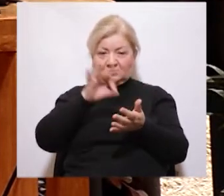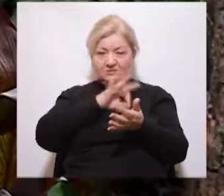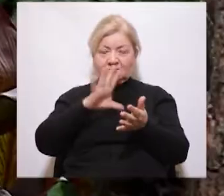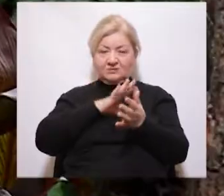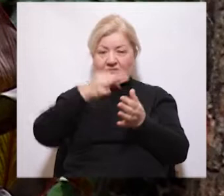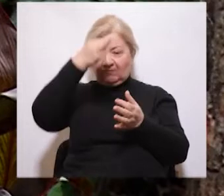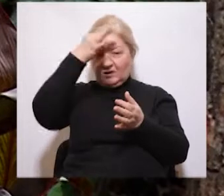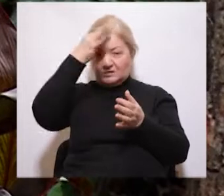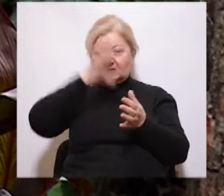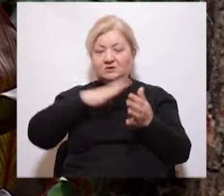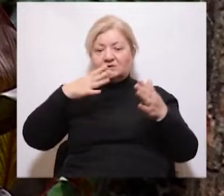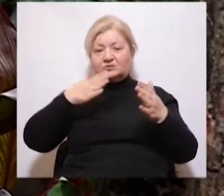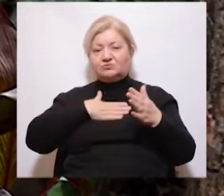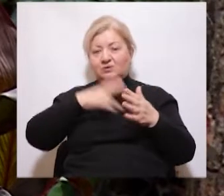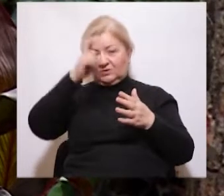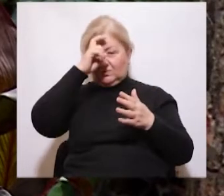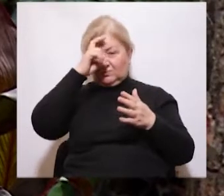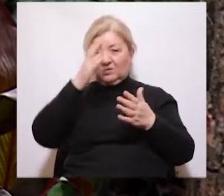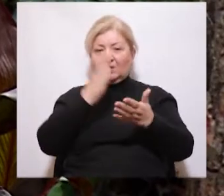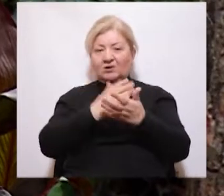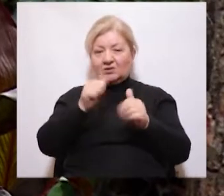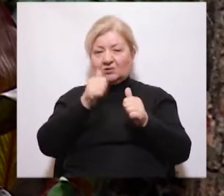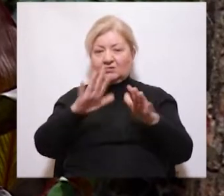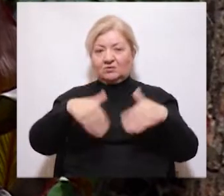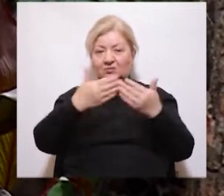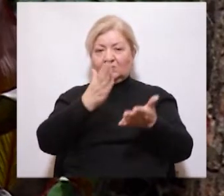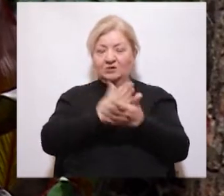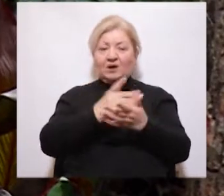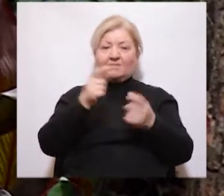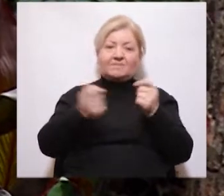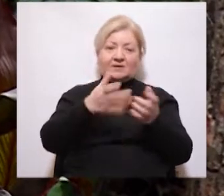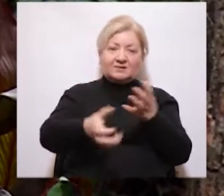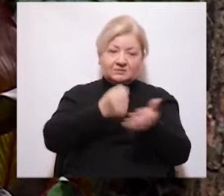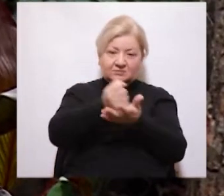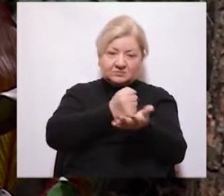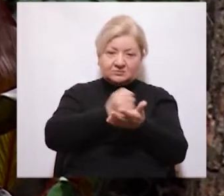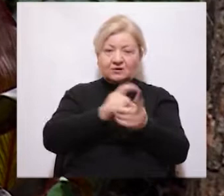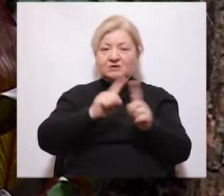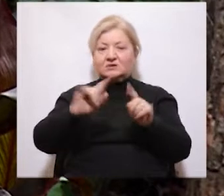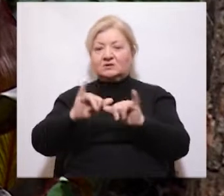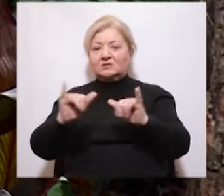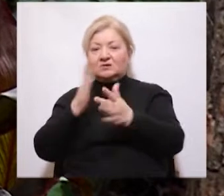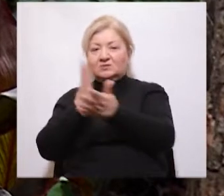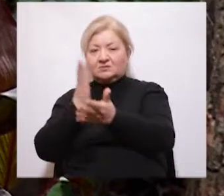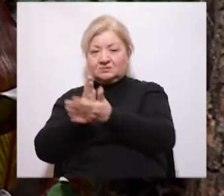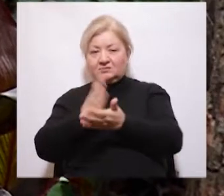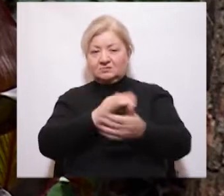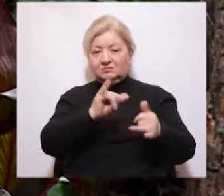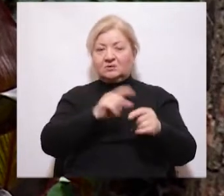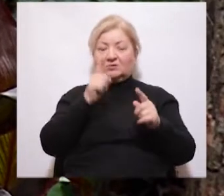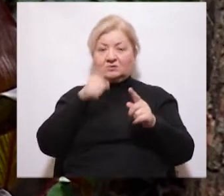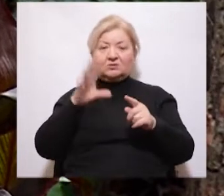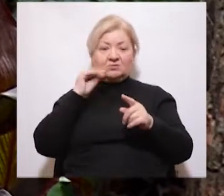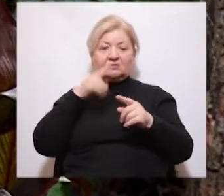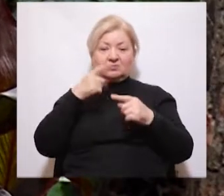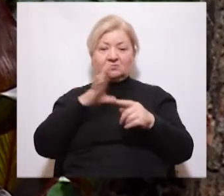წლის. მაშინ ვახსენეთ ჩვენი ქვეყანა როგორ არის წარმოდგენილი აქ მინერალური რესურსები, სად რა მოიპოვება და მაშინ